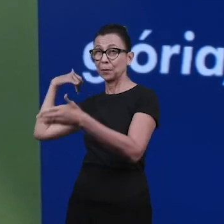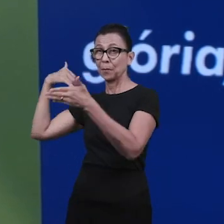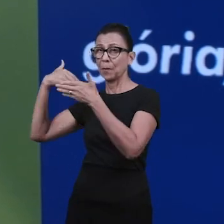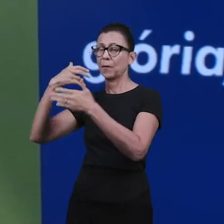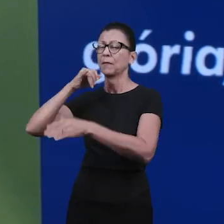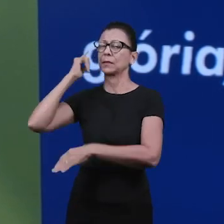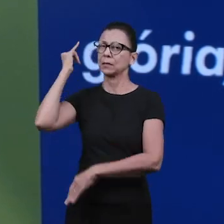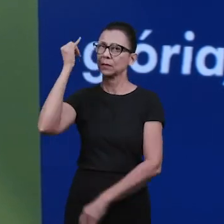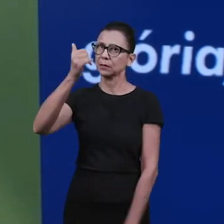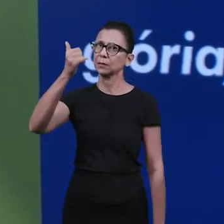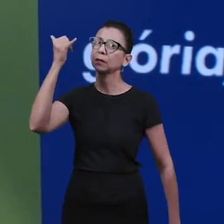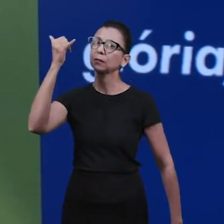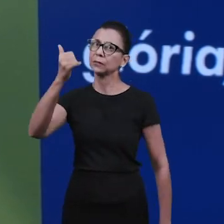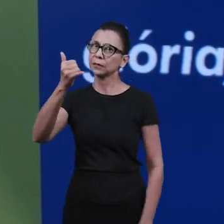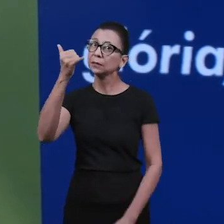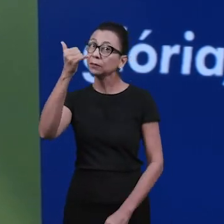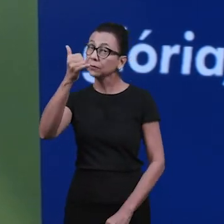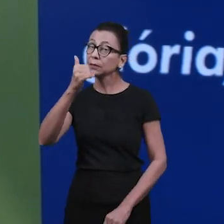attestent bien,